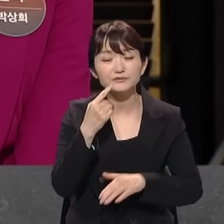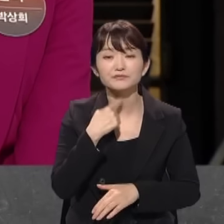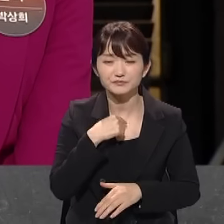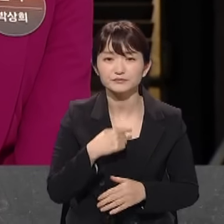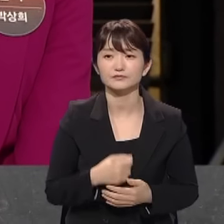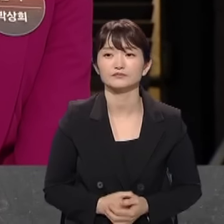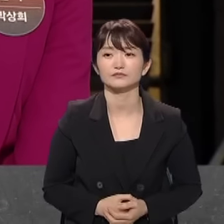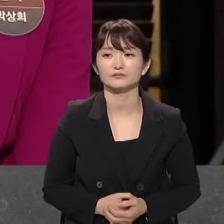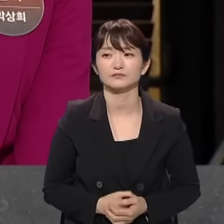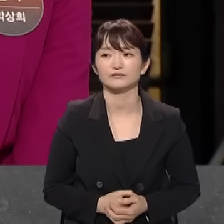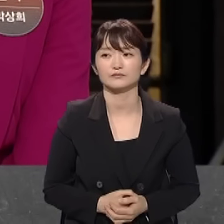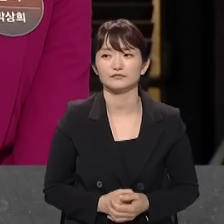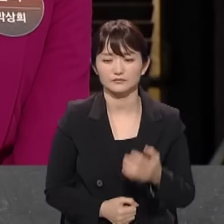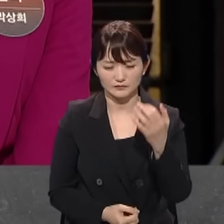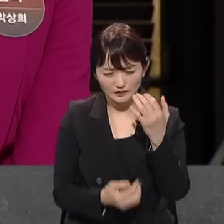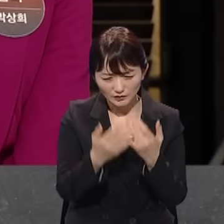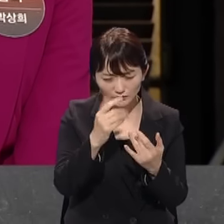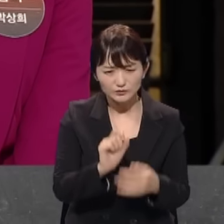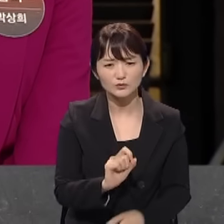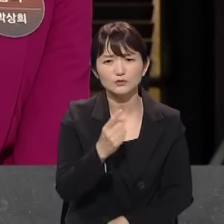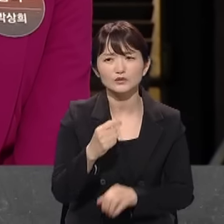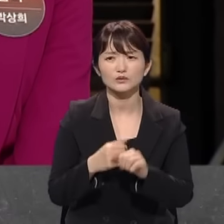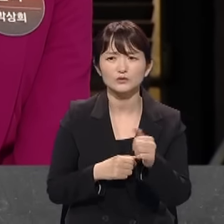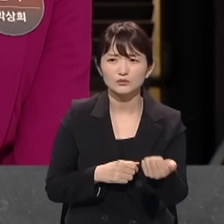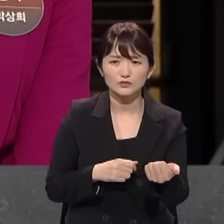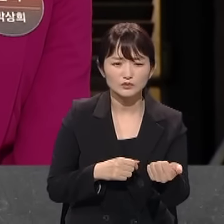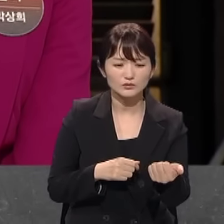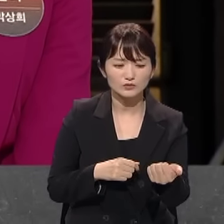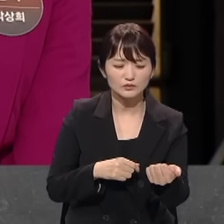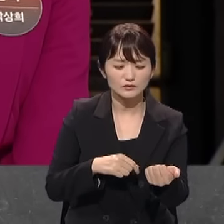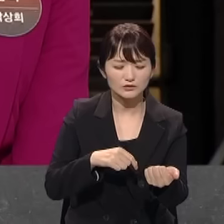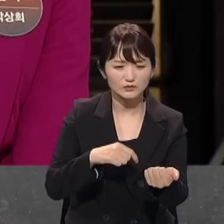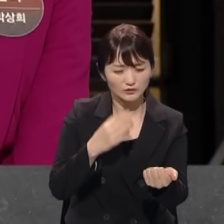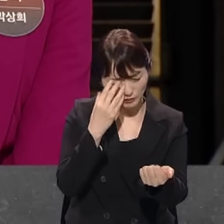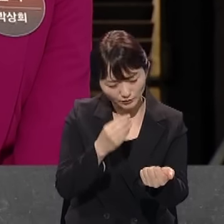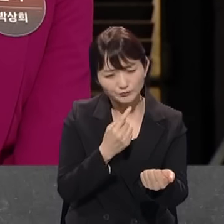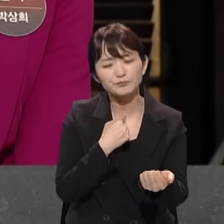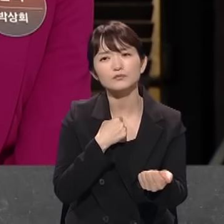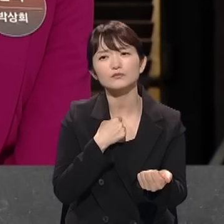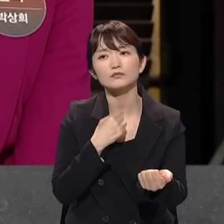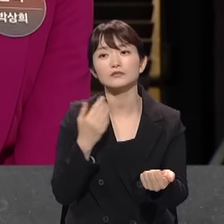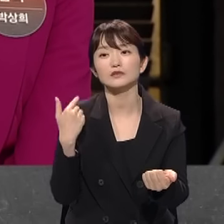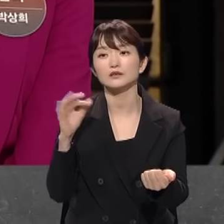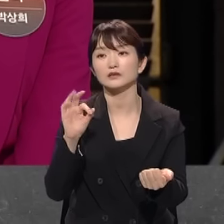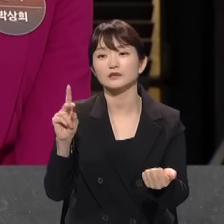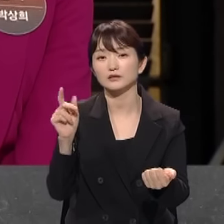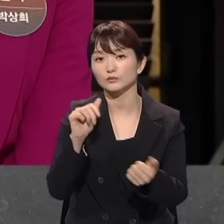그때 이제 화재로 이렇게 돌아가신 분의 시신을 본 적이 있었거든요. 방금 양 변호사님 말씀하신 것처럼